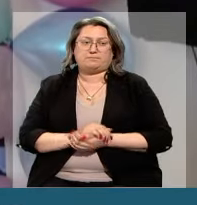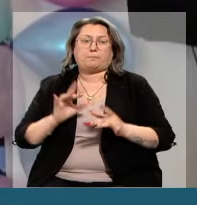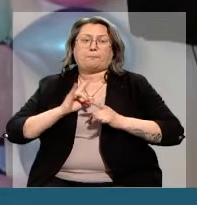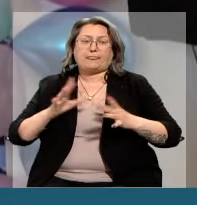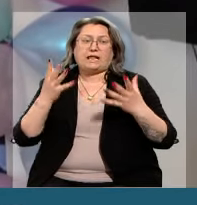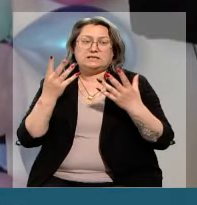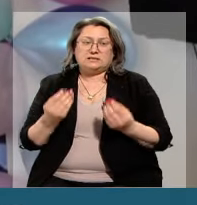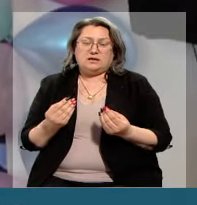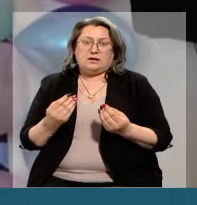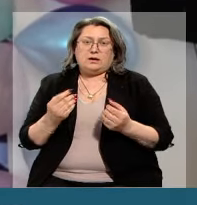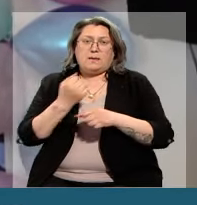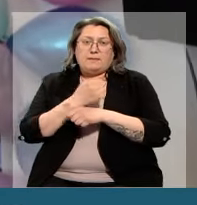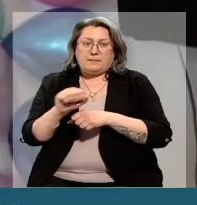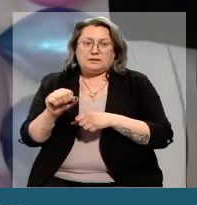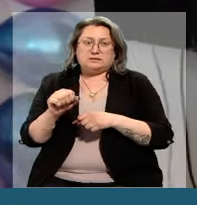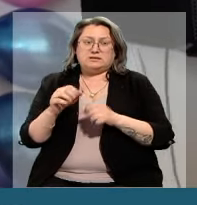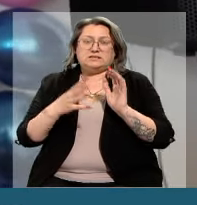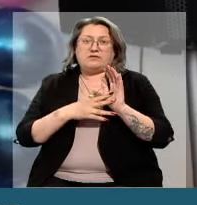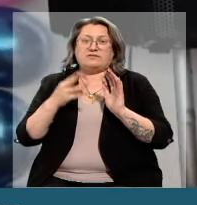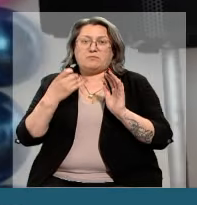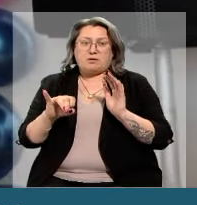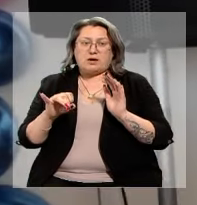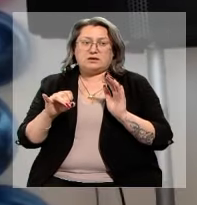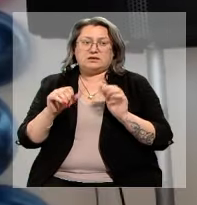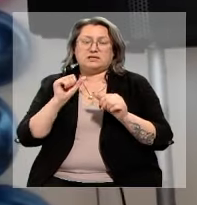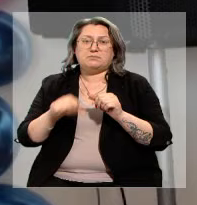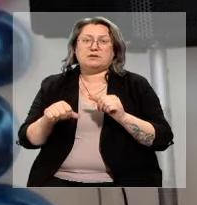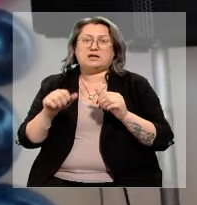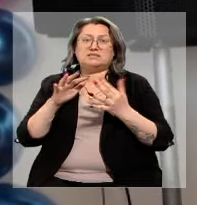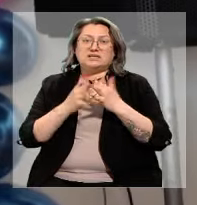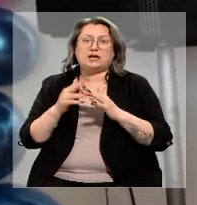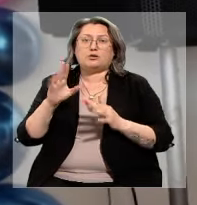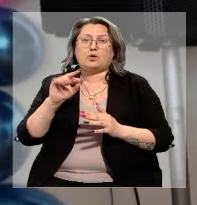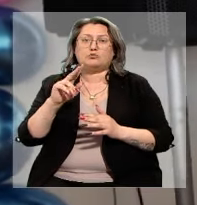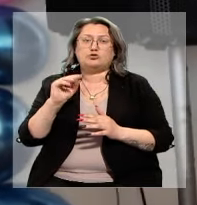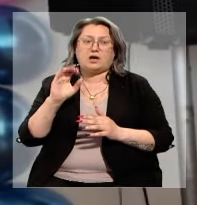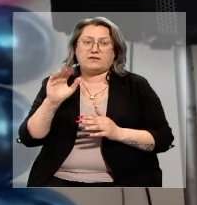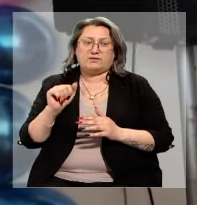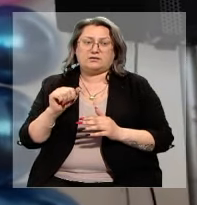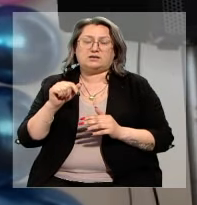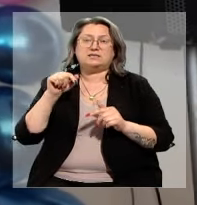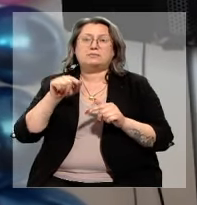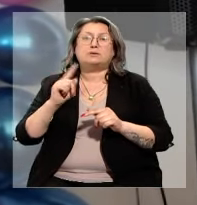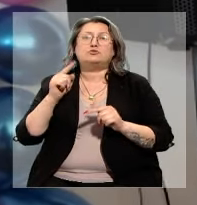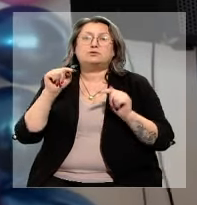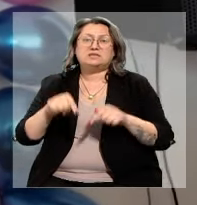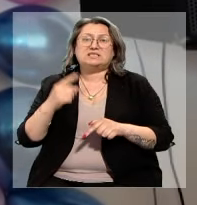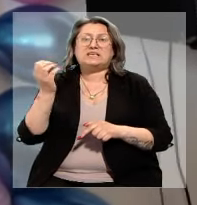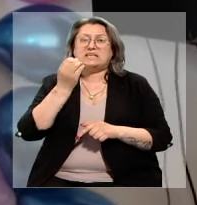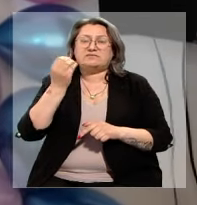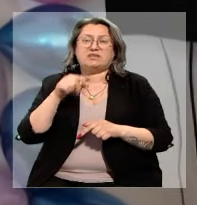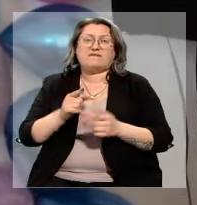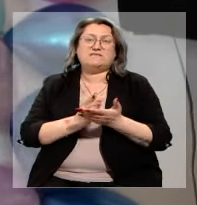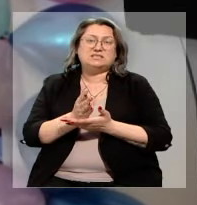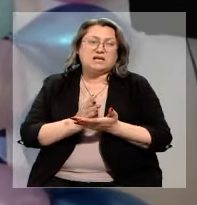Дня Победы 9 мая. Именно в селе Докучаево. И это символично, потому что наш единственный